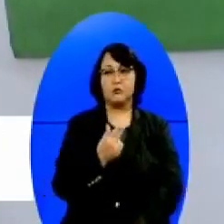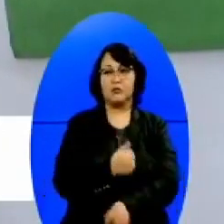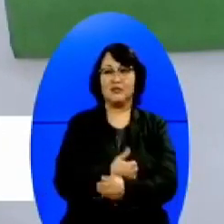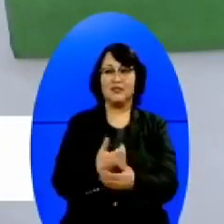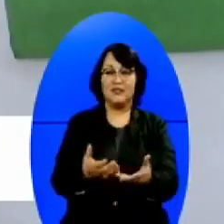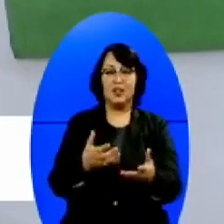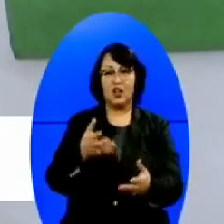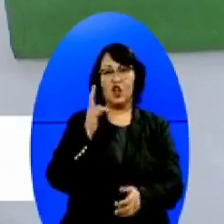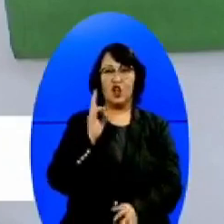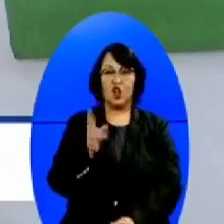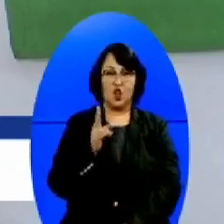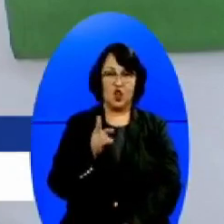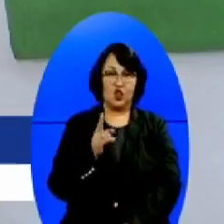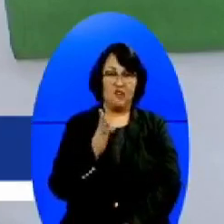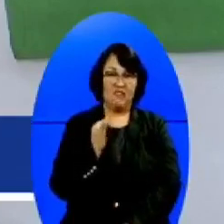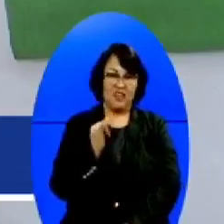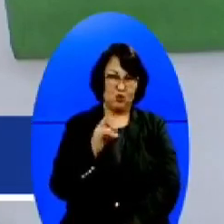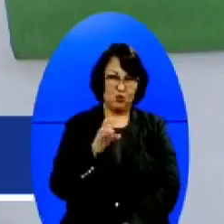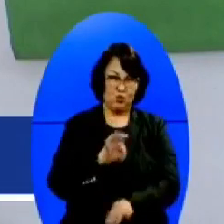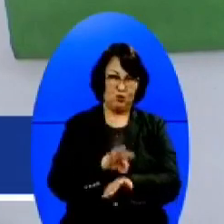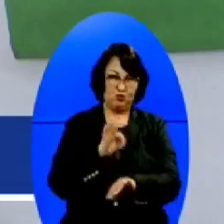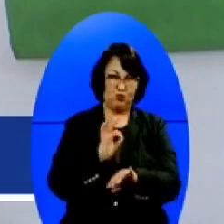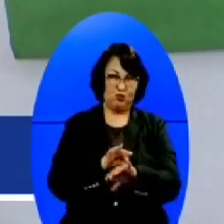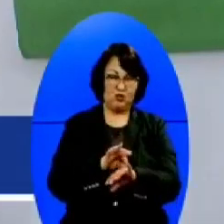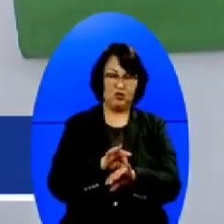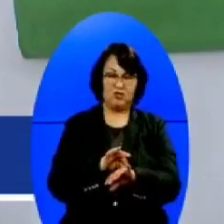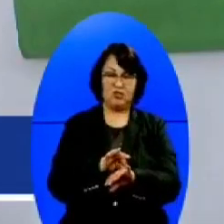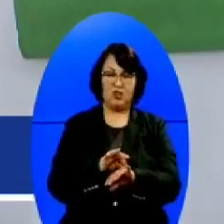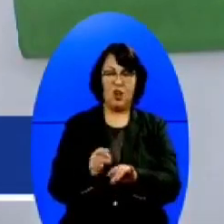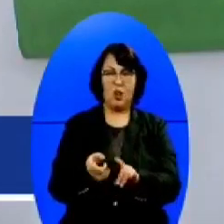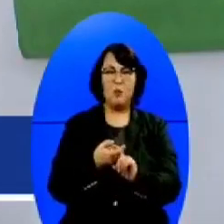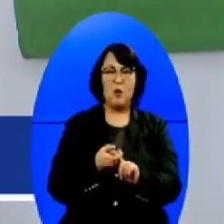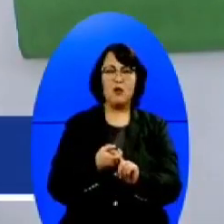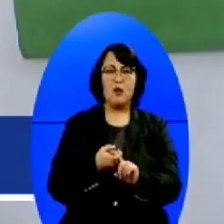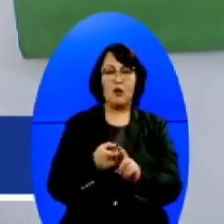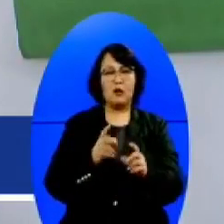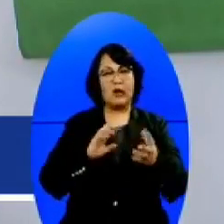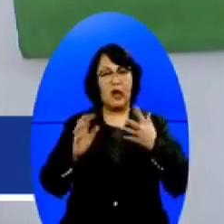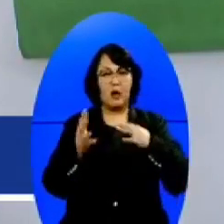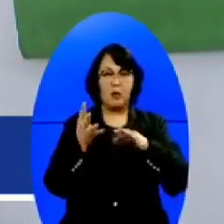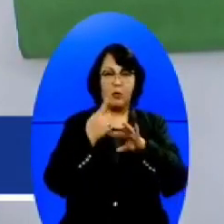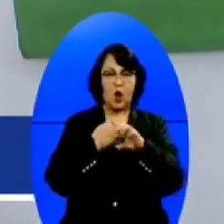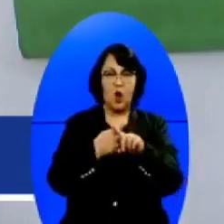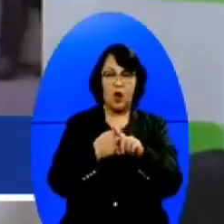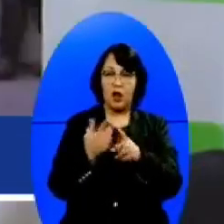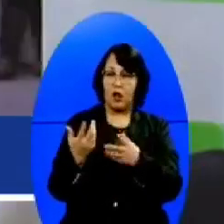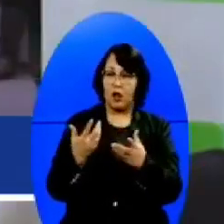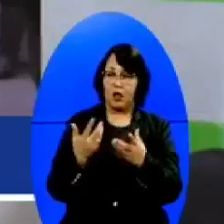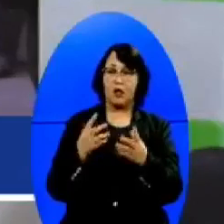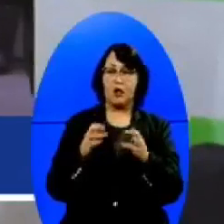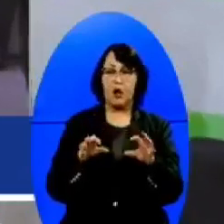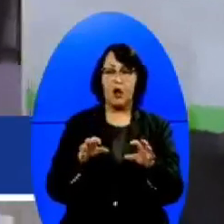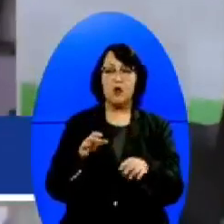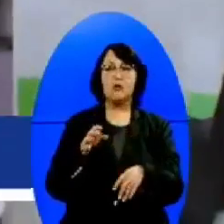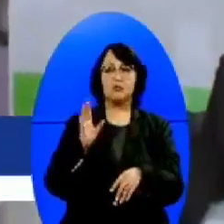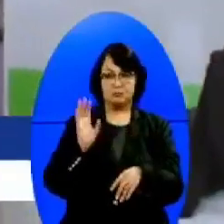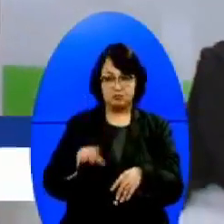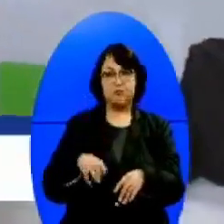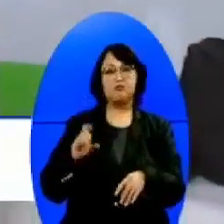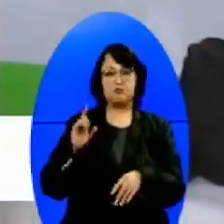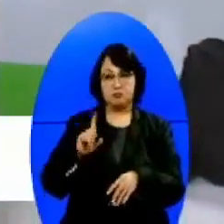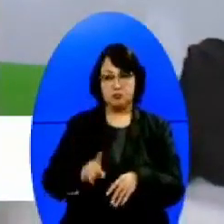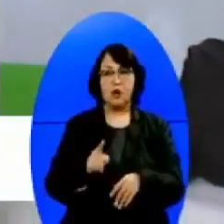хөл хорой тогтоогдож ер нь одоо гадар хөл хорой хоригдсан. Би одоо энэ хүмүүнлэг үсэд нэгдэн анх удаагаа өгч байна. 55 удаа өгч